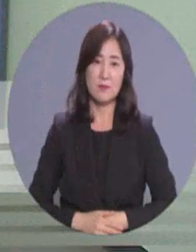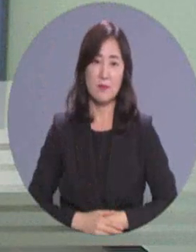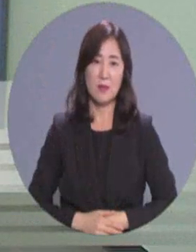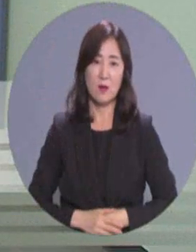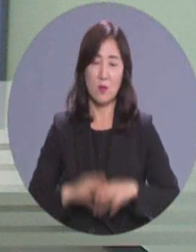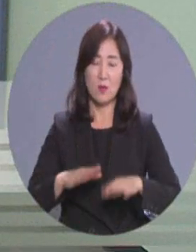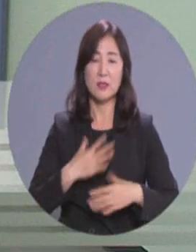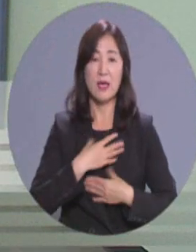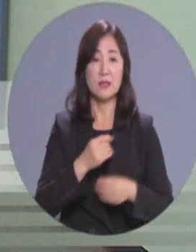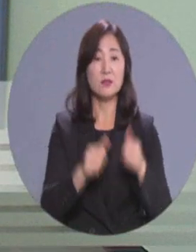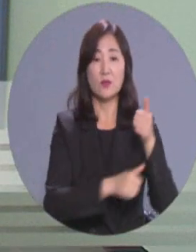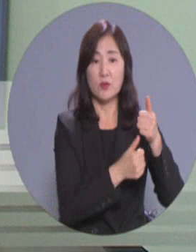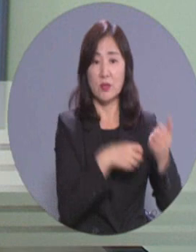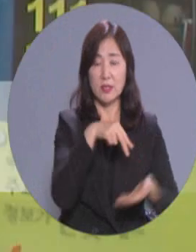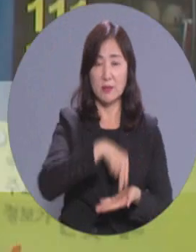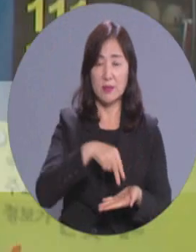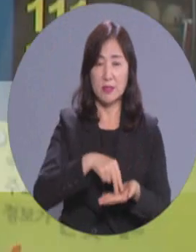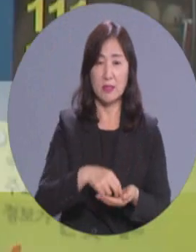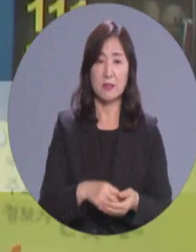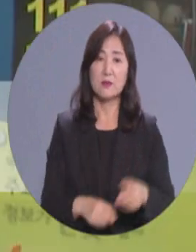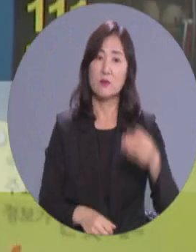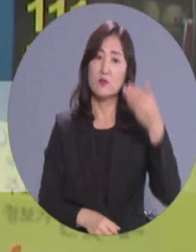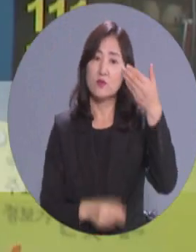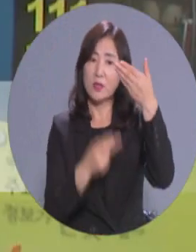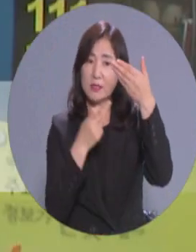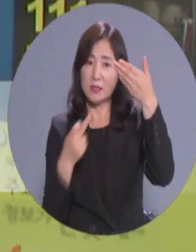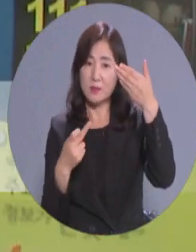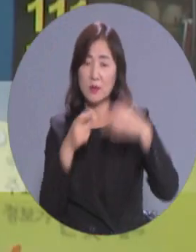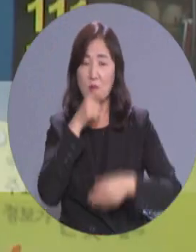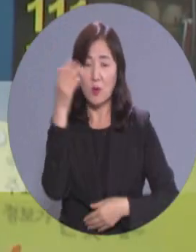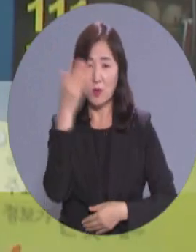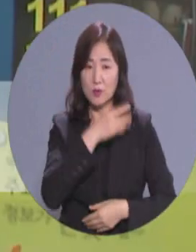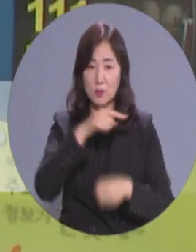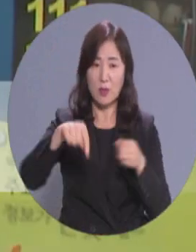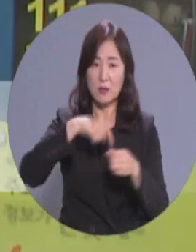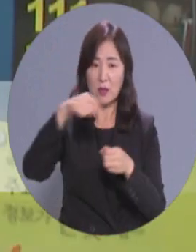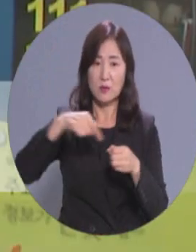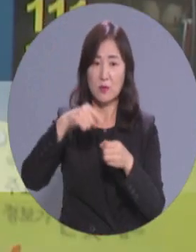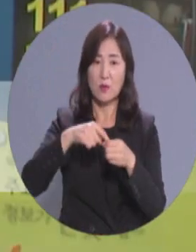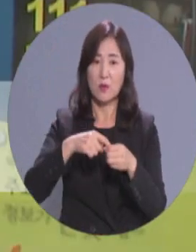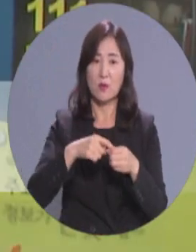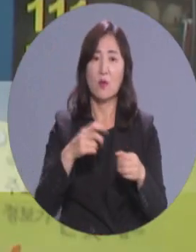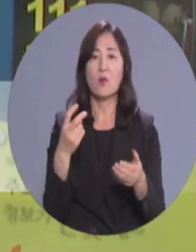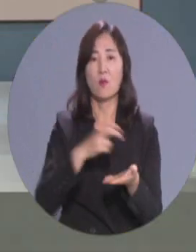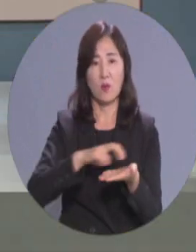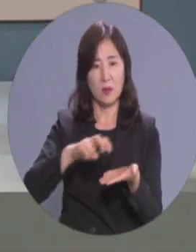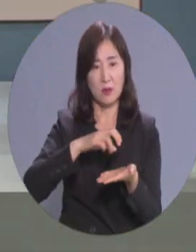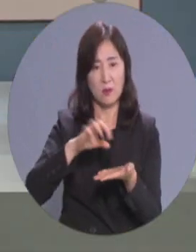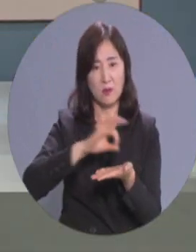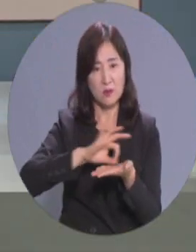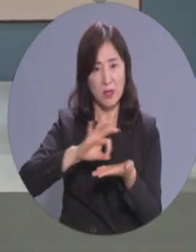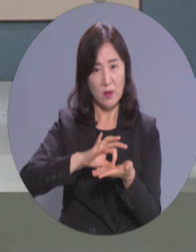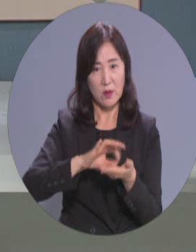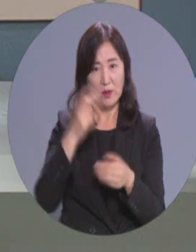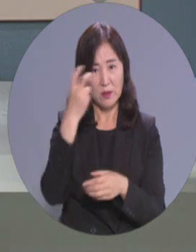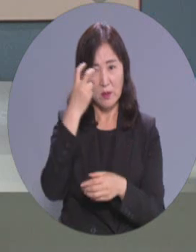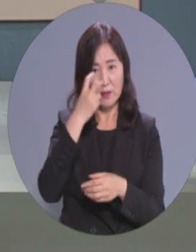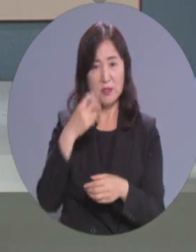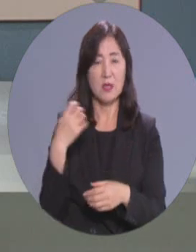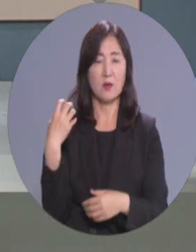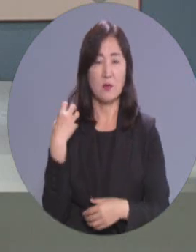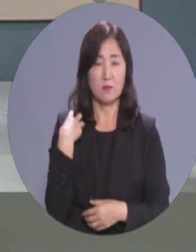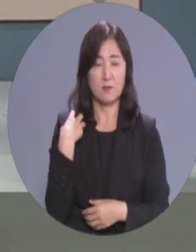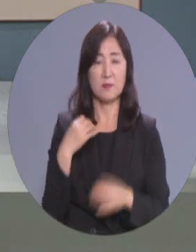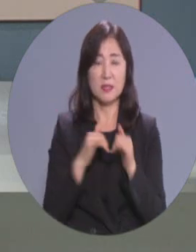원자력안전위원회에 따르면 지난 12일 여수의 한 방사선 활용 검사 업체에서 작업자 한 명이 필름 교체 작업을